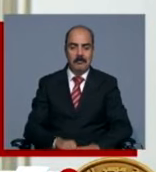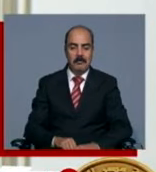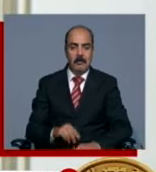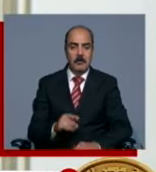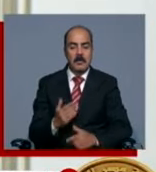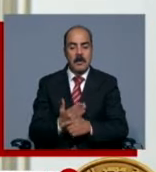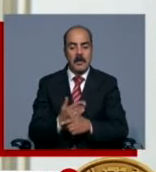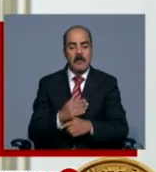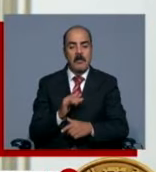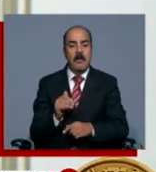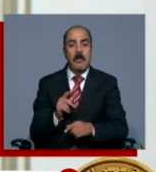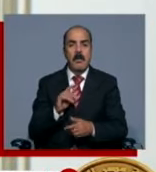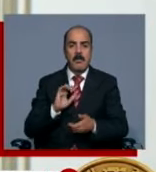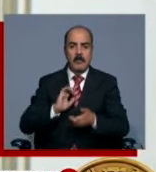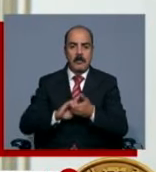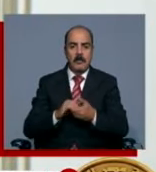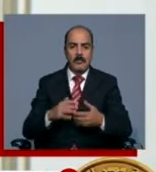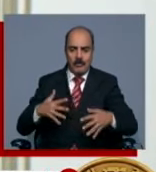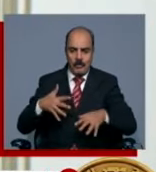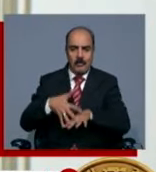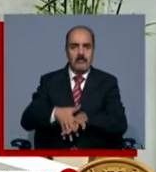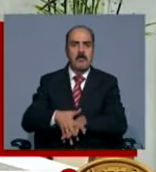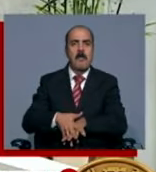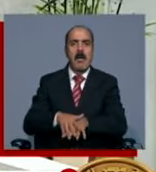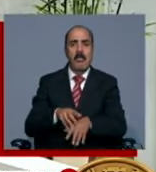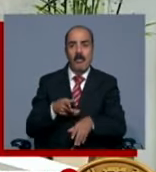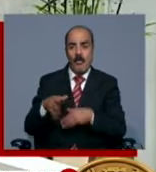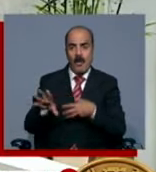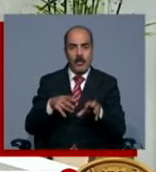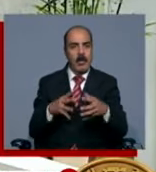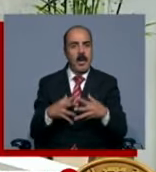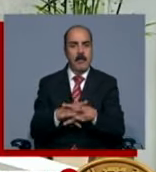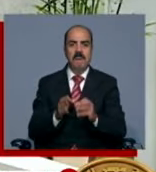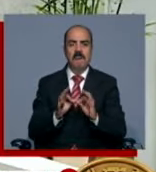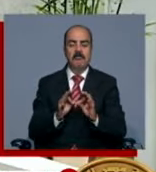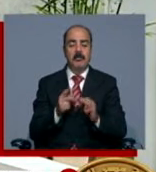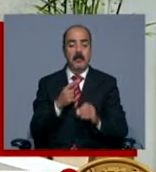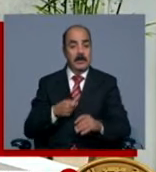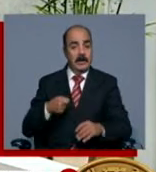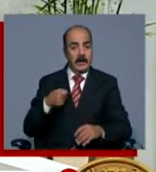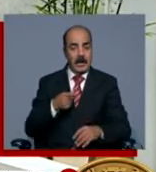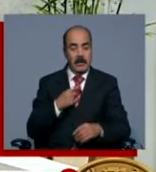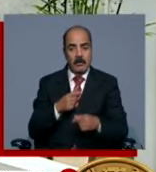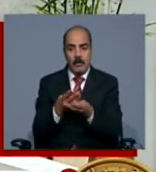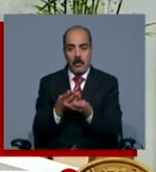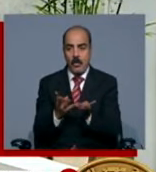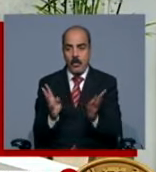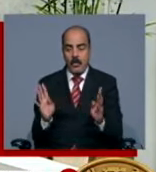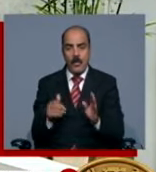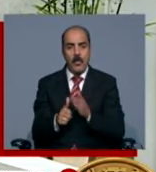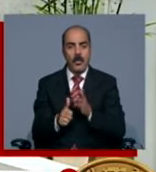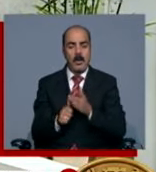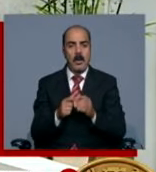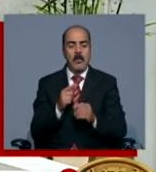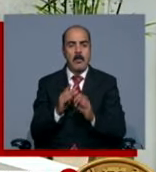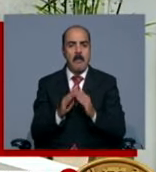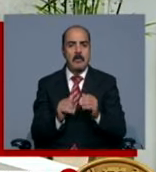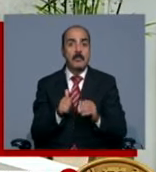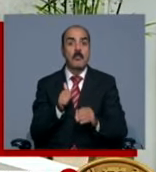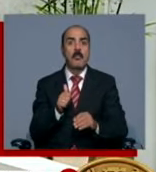باعتبارهم شركاء لا غنى عنهم في ذلك الصدد. وبالتالي فإن هذا المنتدى يمثل منصة